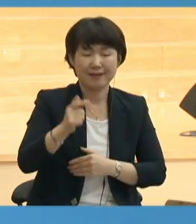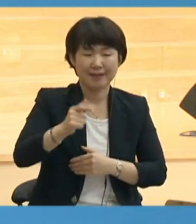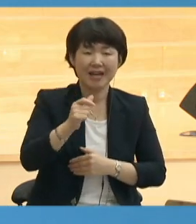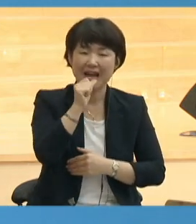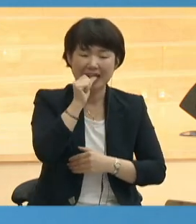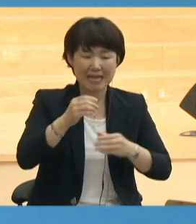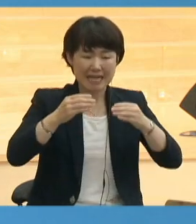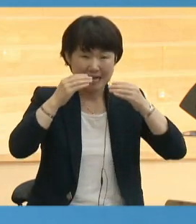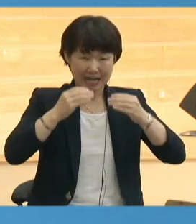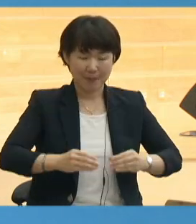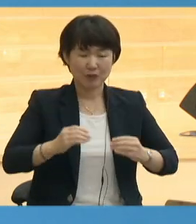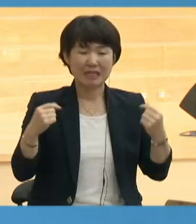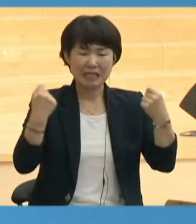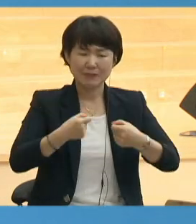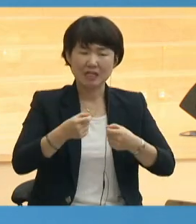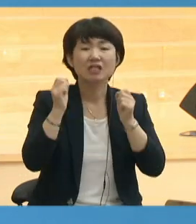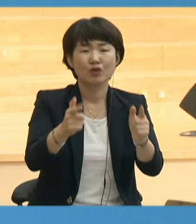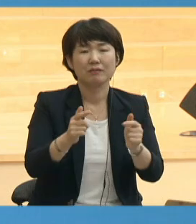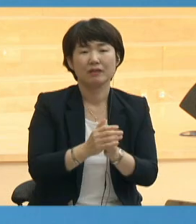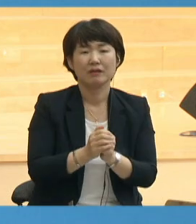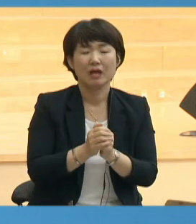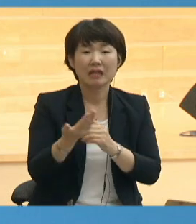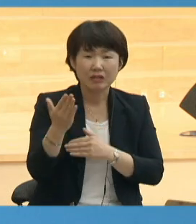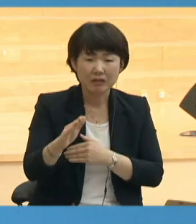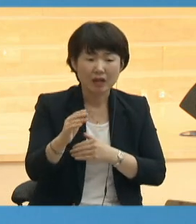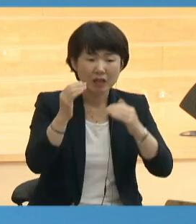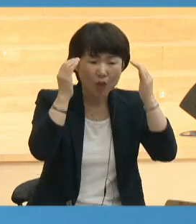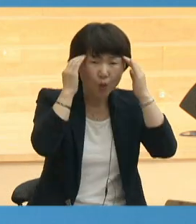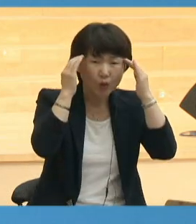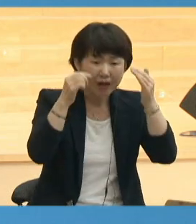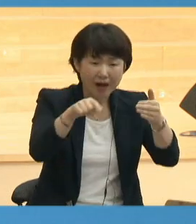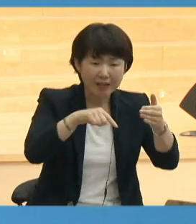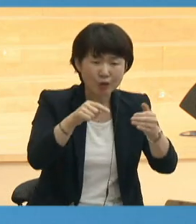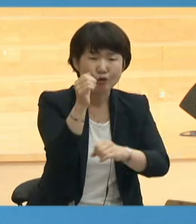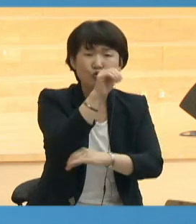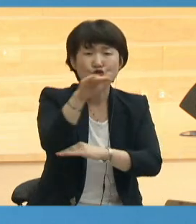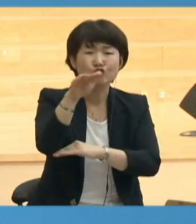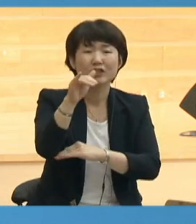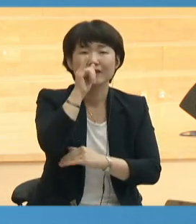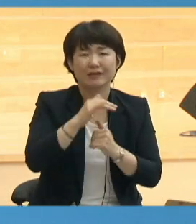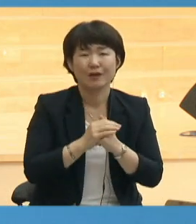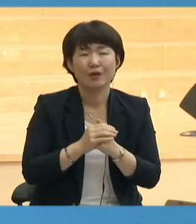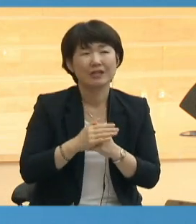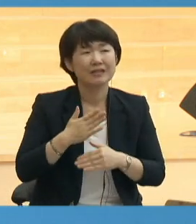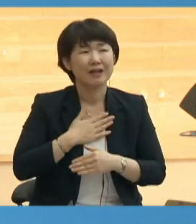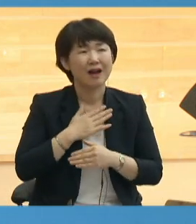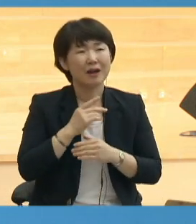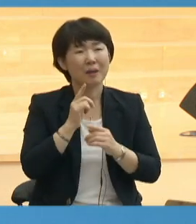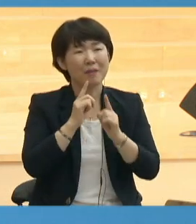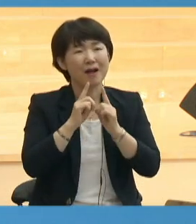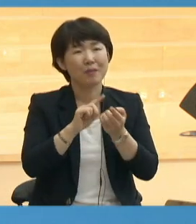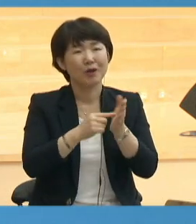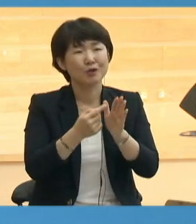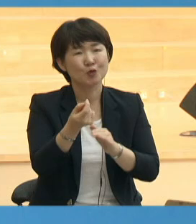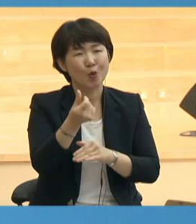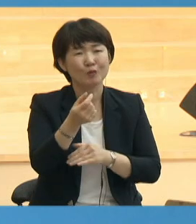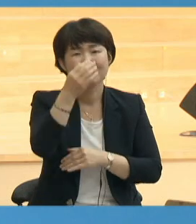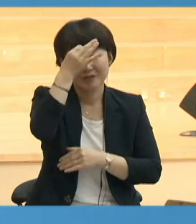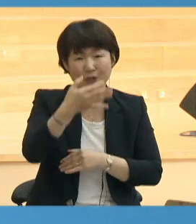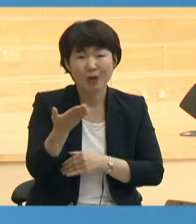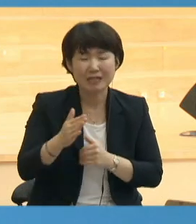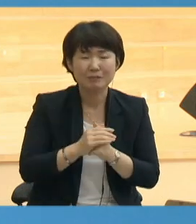고난에는 수준이 있어요 제말 이런 이런 이런 편을 줘서 죄송합니다 많은 것 뭐랄까